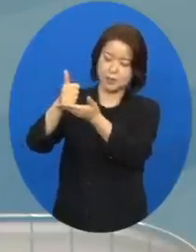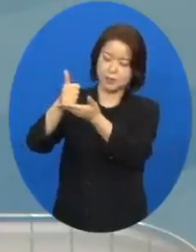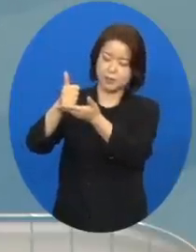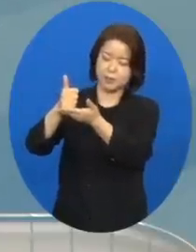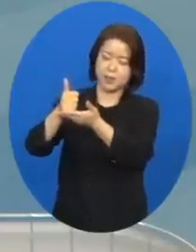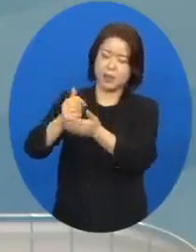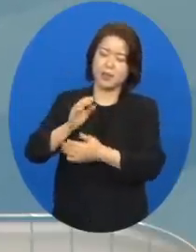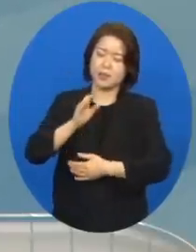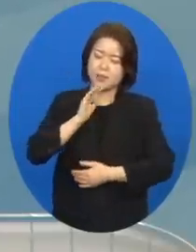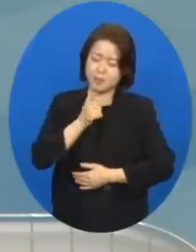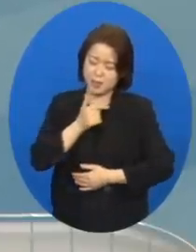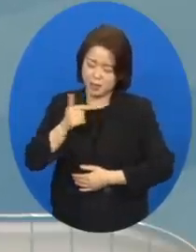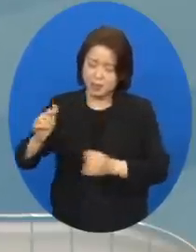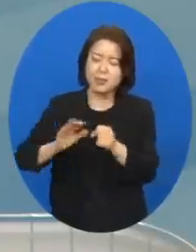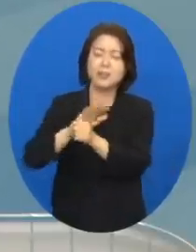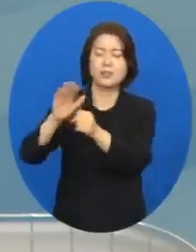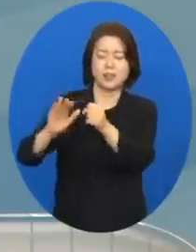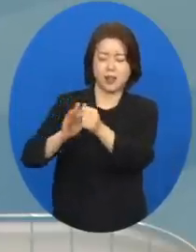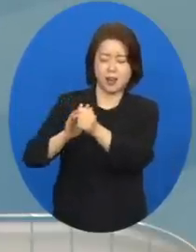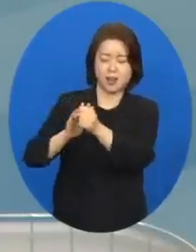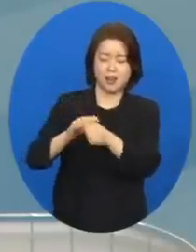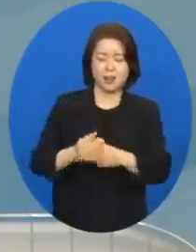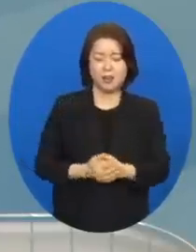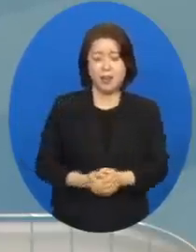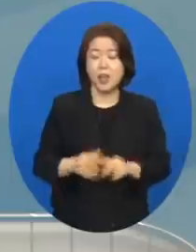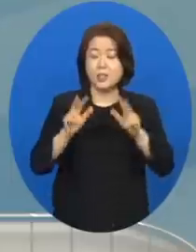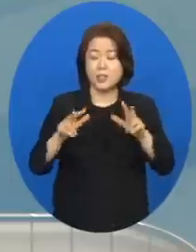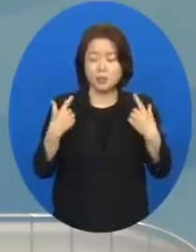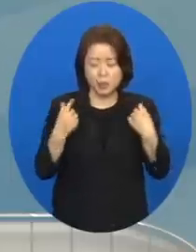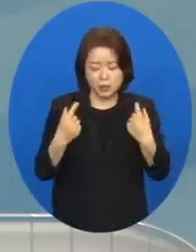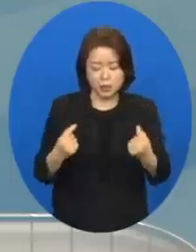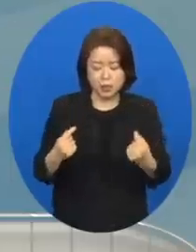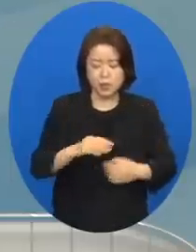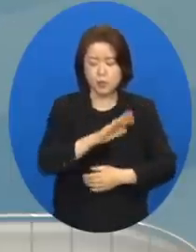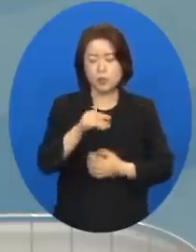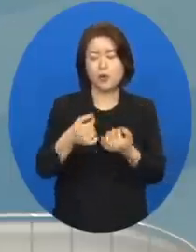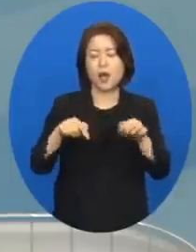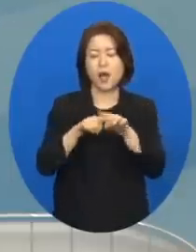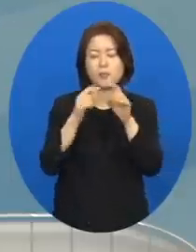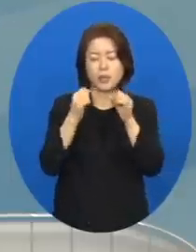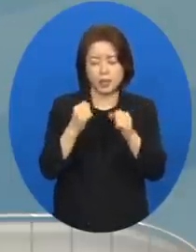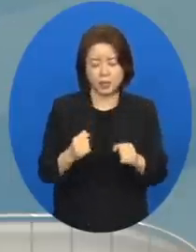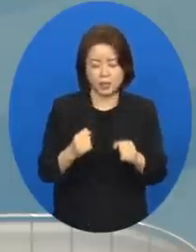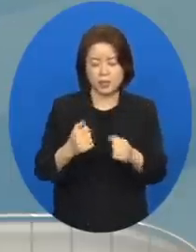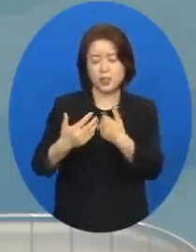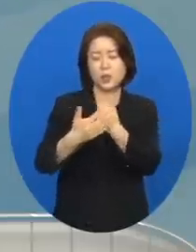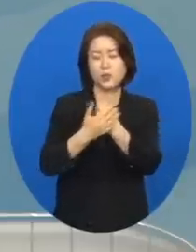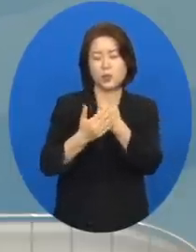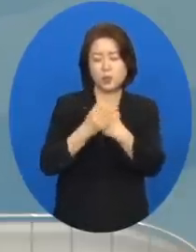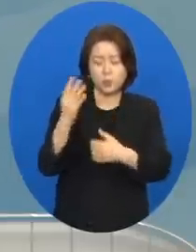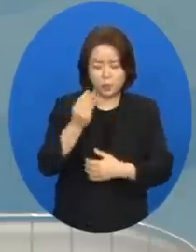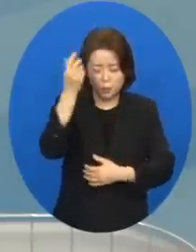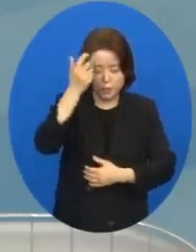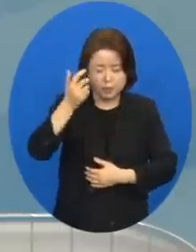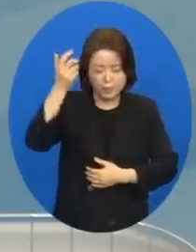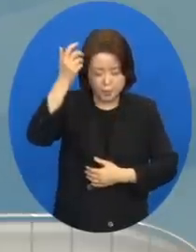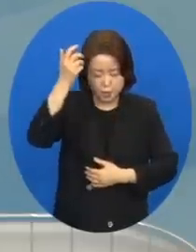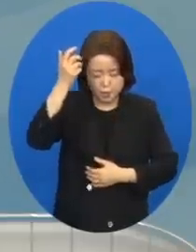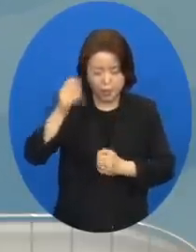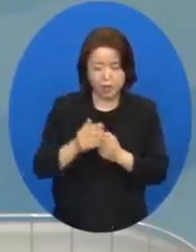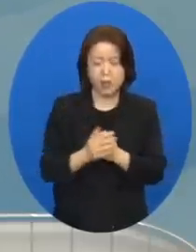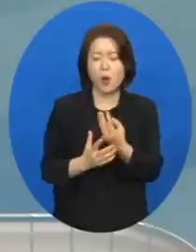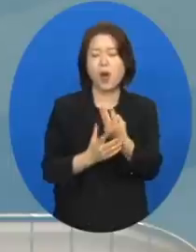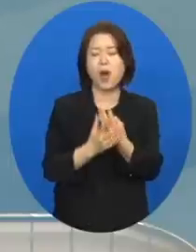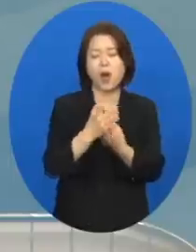말할 수 없는 사랑하심과 지금도 우리와 함께 하시는 보혜사 성령의